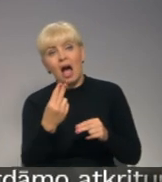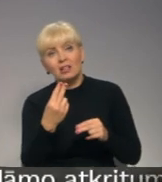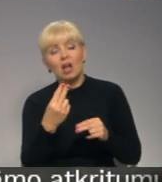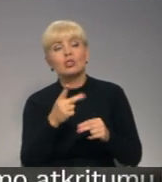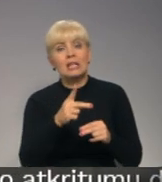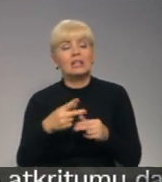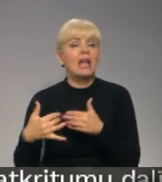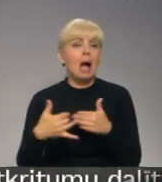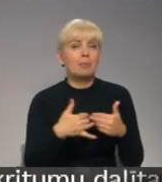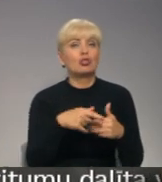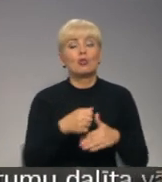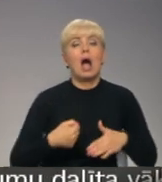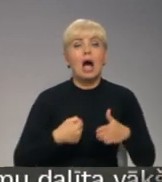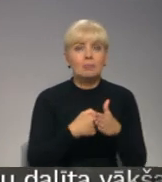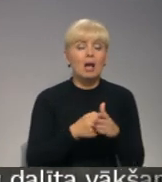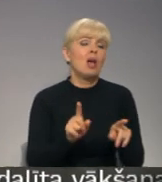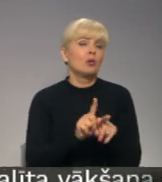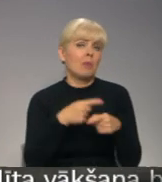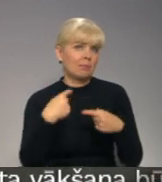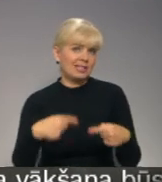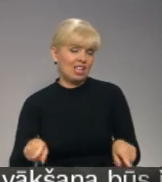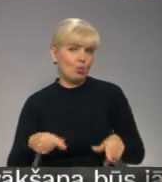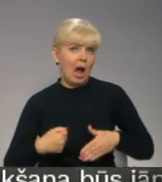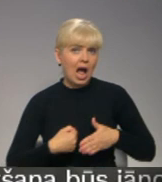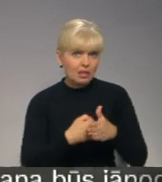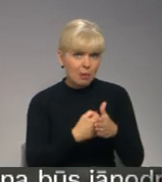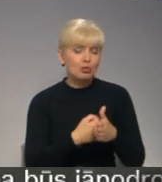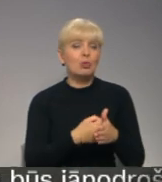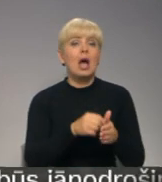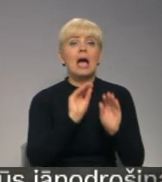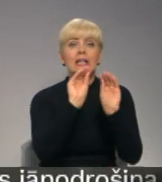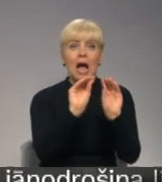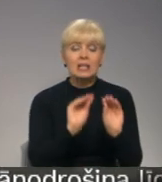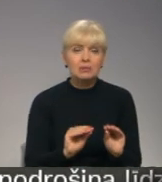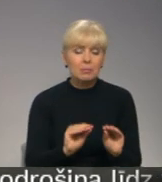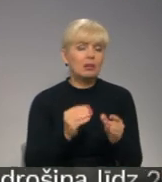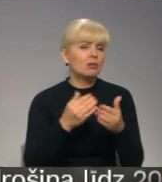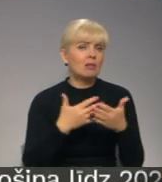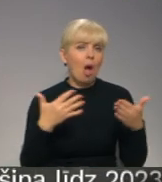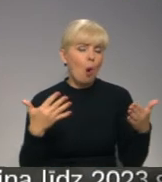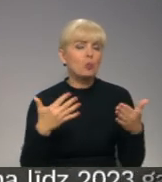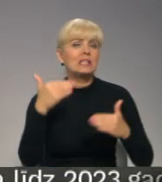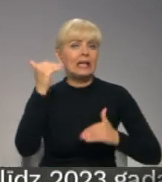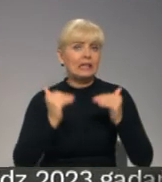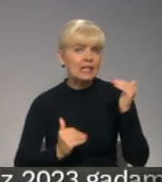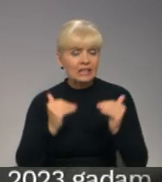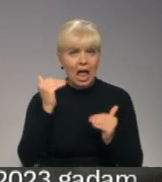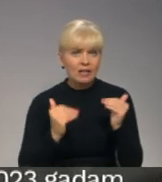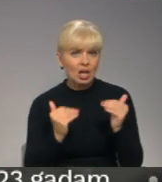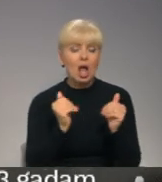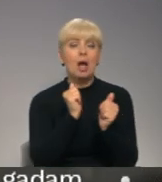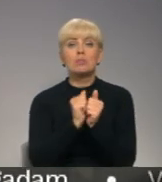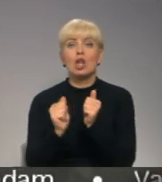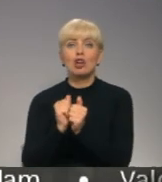arī jāpacīnās par šo atbalstu, kā par jebkuru citu atbalstu. Ja? Tad tev ir jāizpild virkni kritēriju un visbiežāk tu